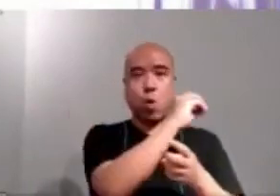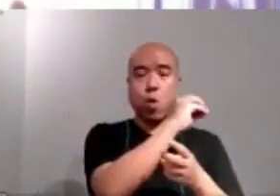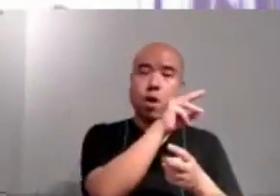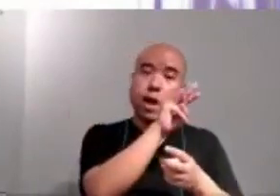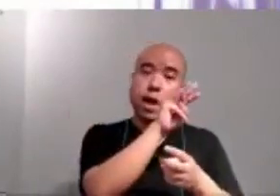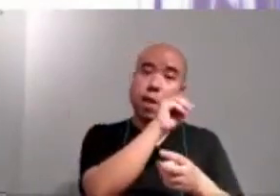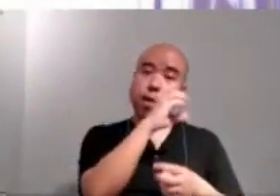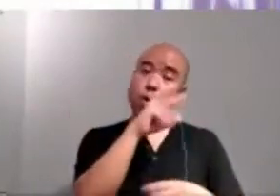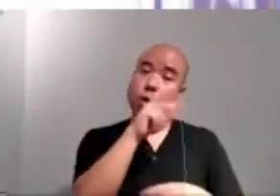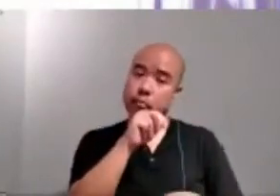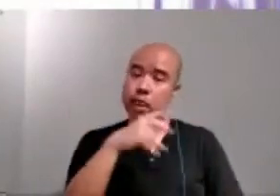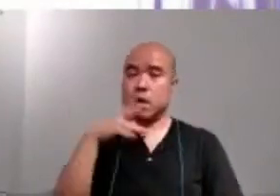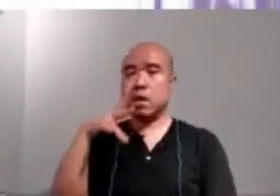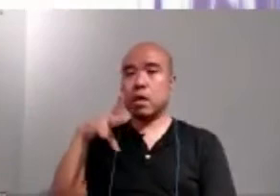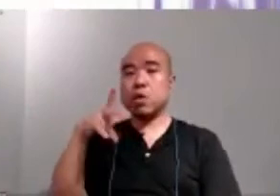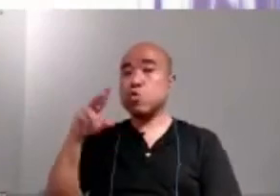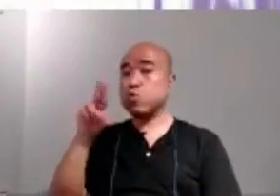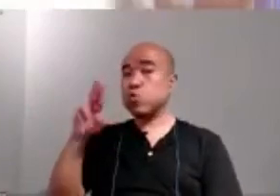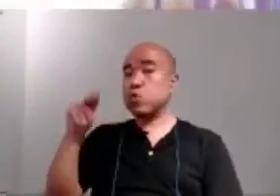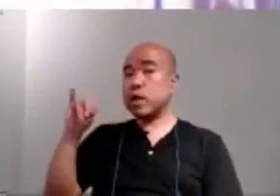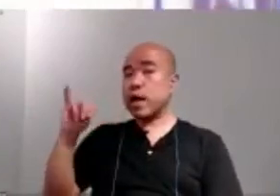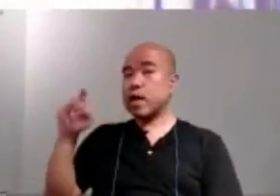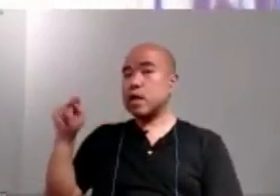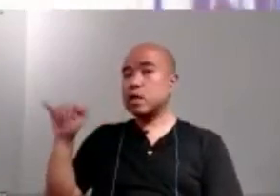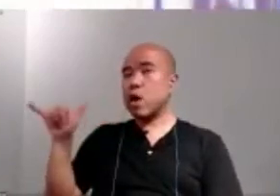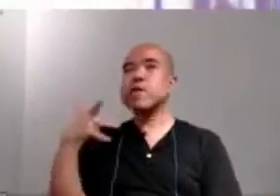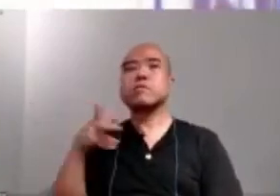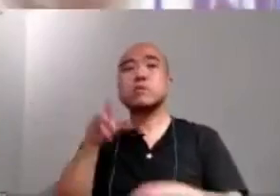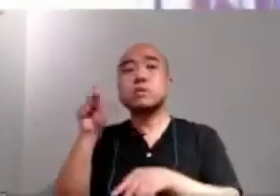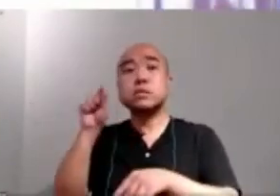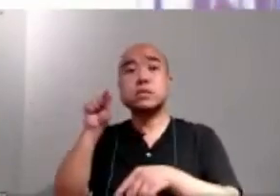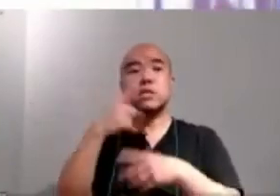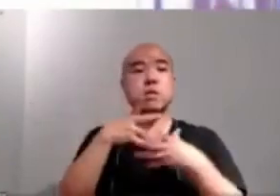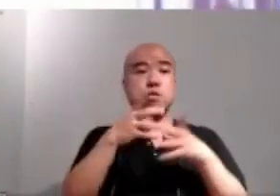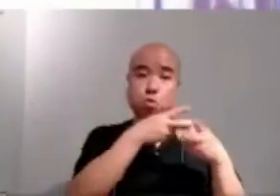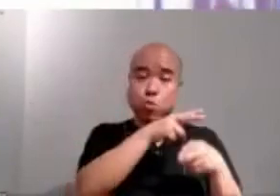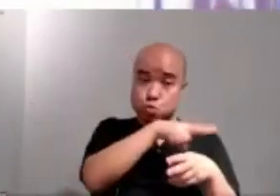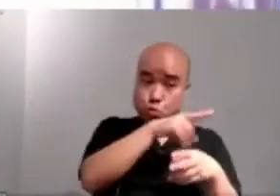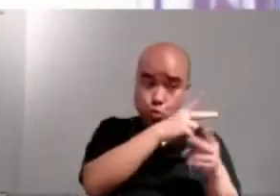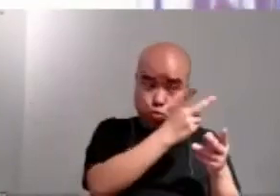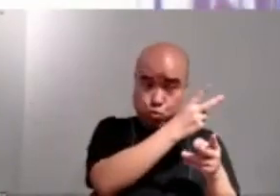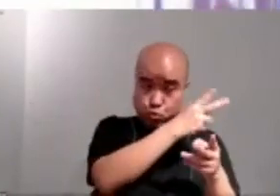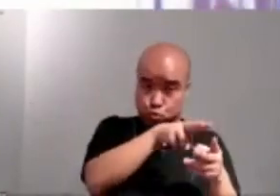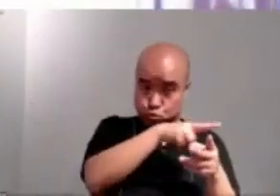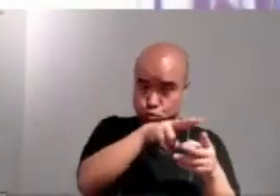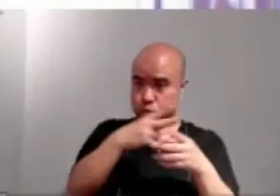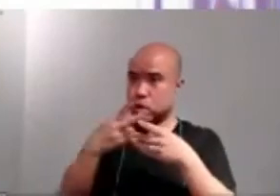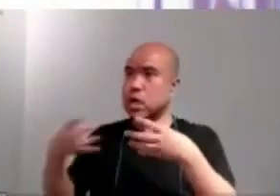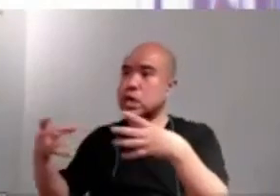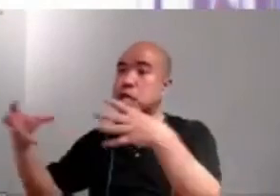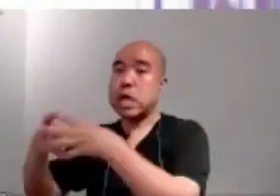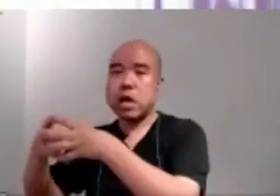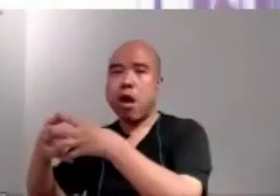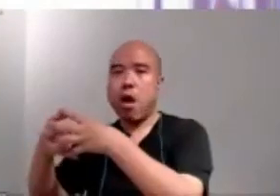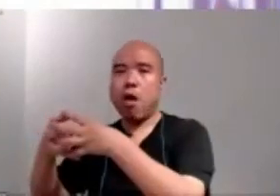下，無論疫情或者咧係可能未來嘅日子咧，科技嗰個發展係會變成點樣？我哋個社區